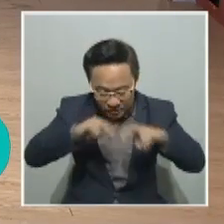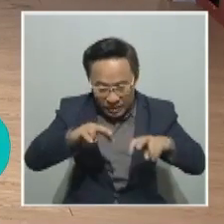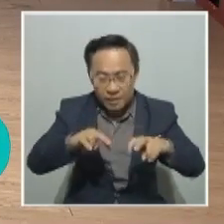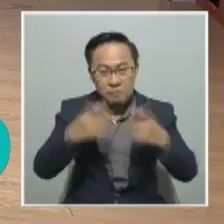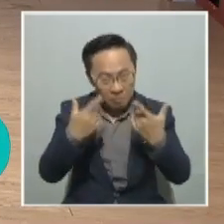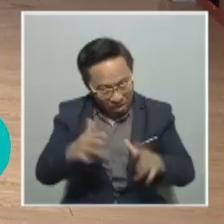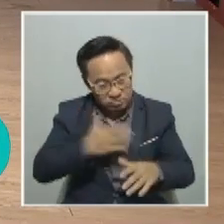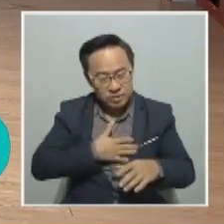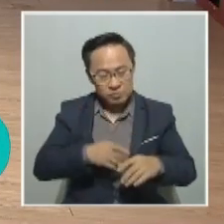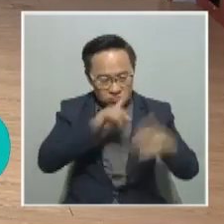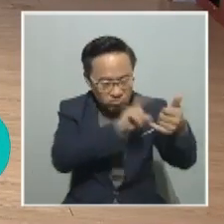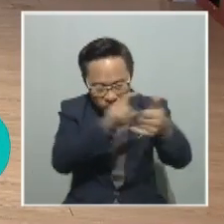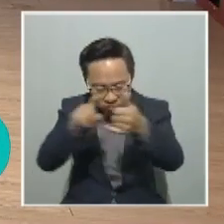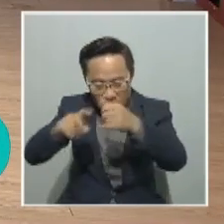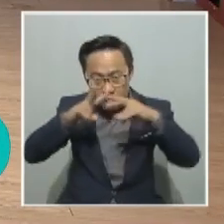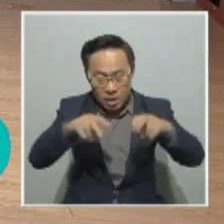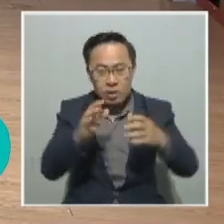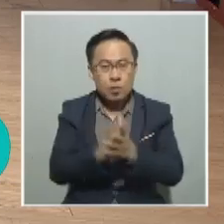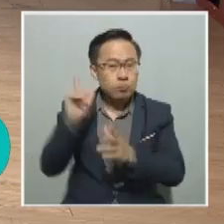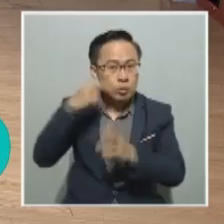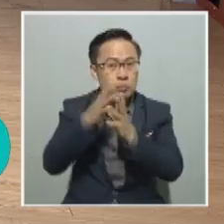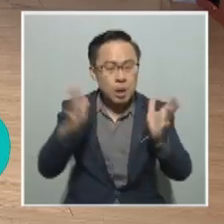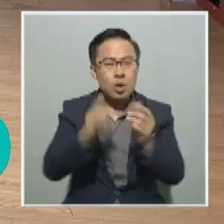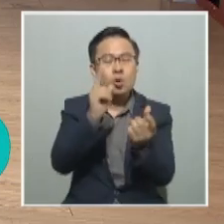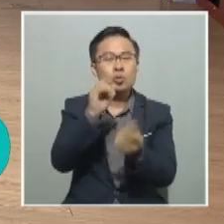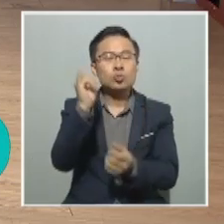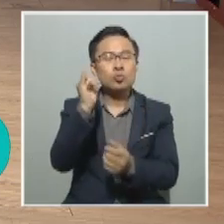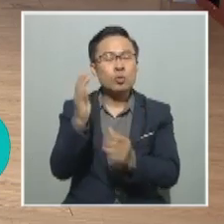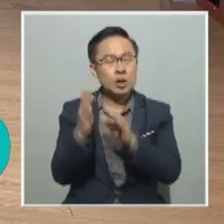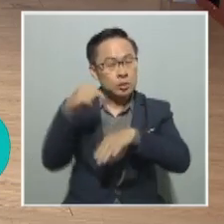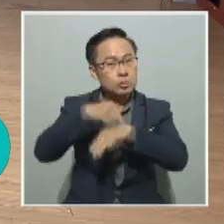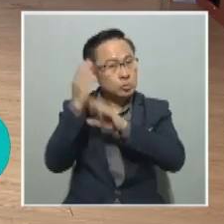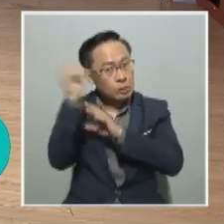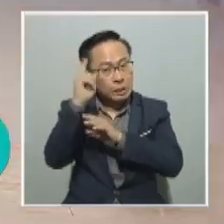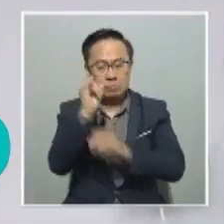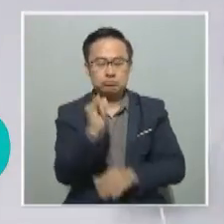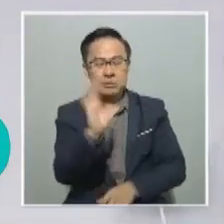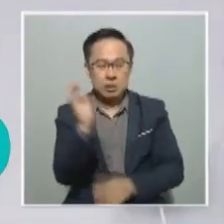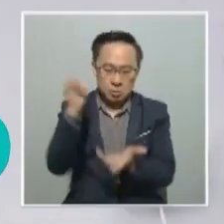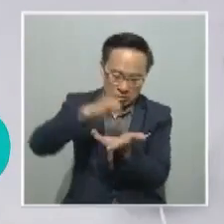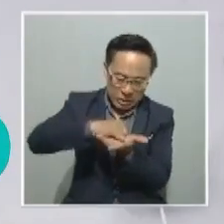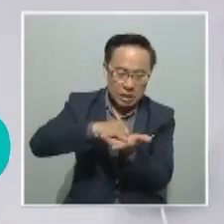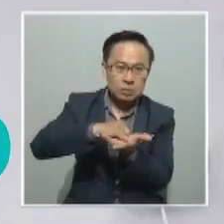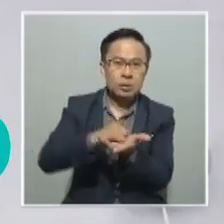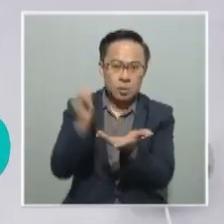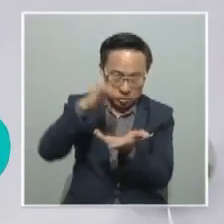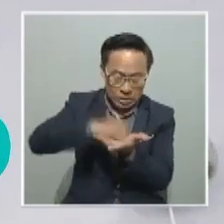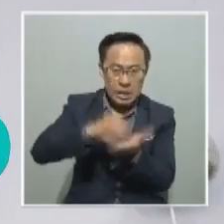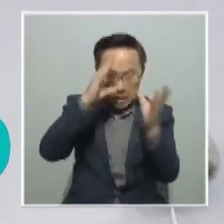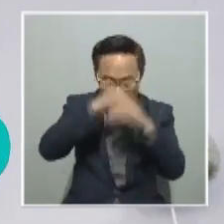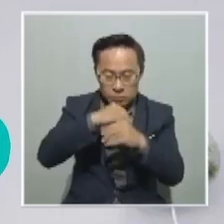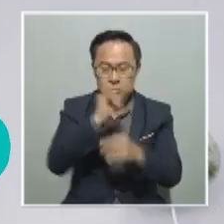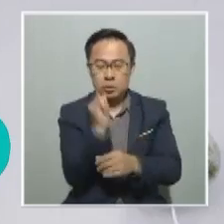ส่วนใหญ่เนี่ยเขาจะนอนตะแคงซ ึ่ งเขาจะพูดอย่างนี้ว่าถ้าไม่นอนตะแคงเขานอนไม่หลับมันเป็นท่าประจำอย่างแม้แต่ผู้ชายที่นอนตะแค